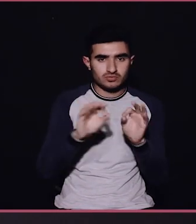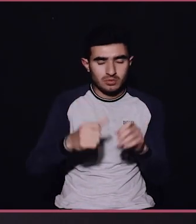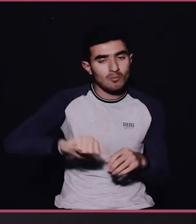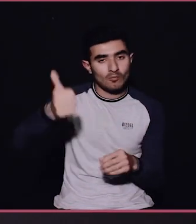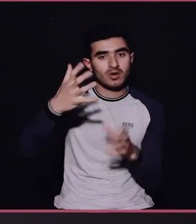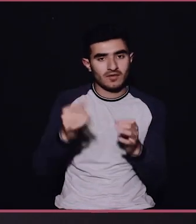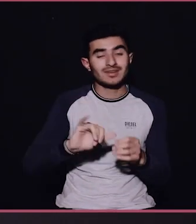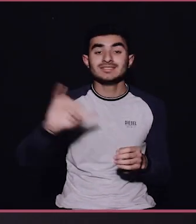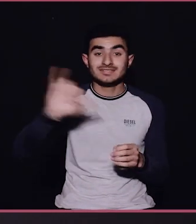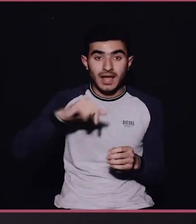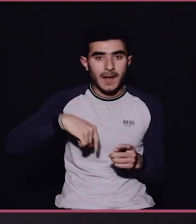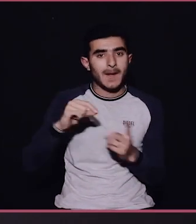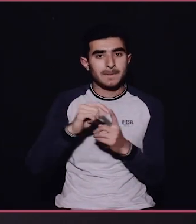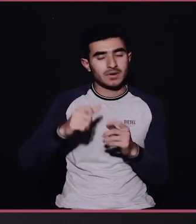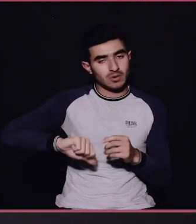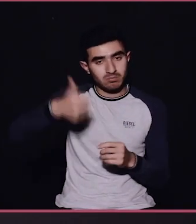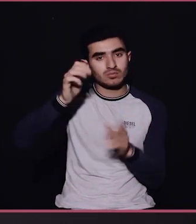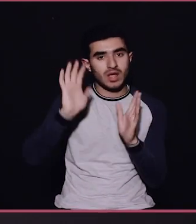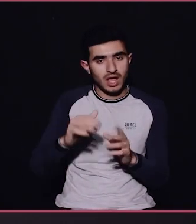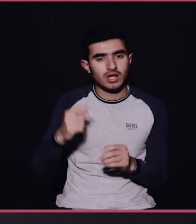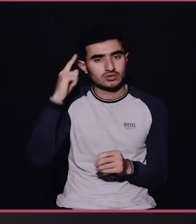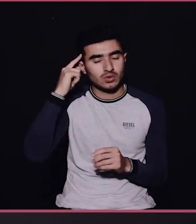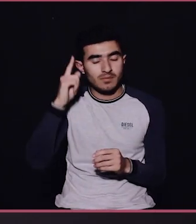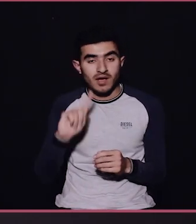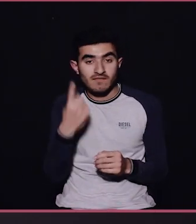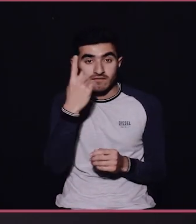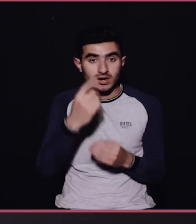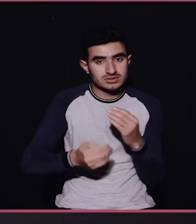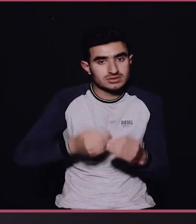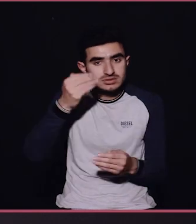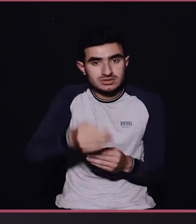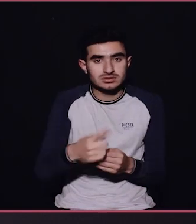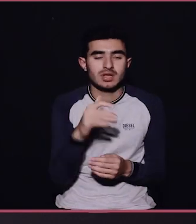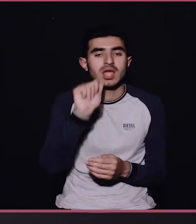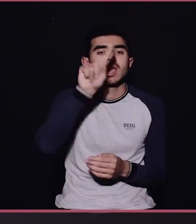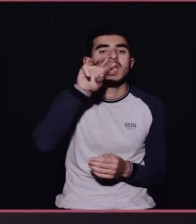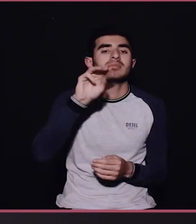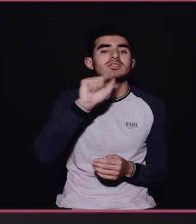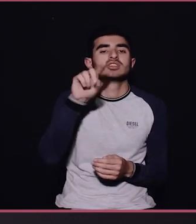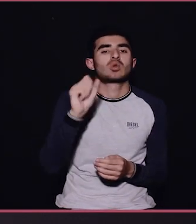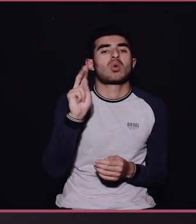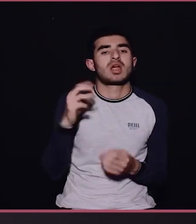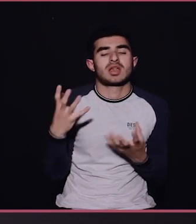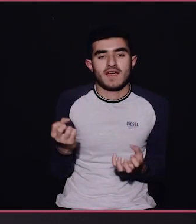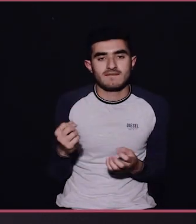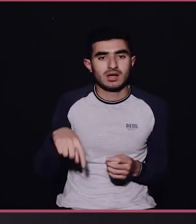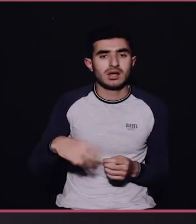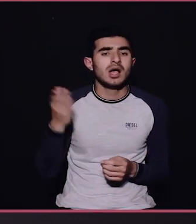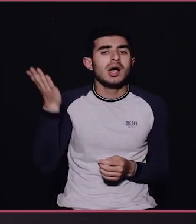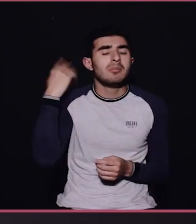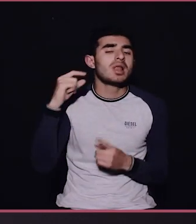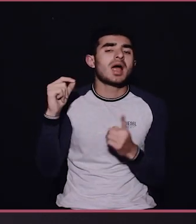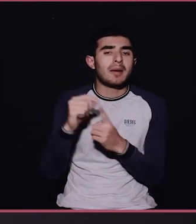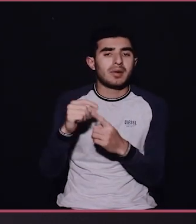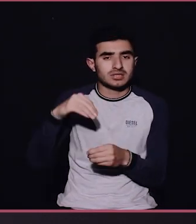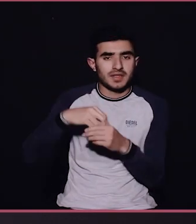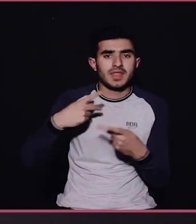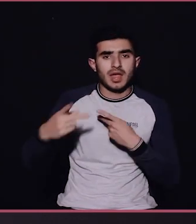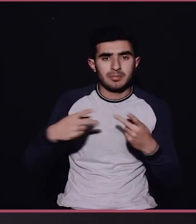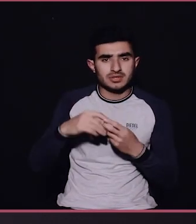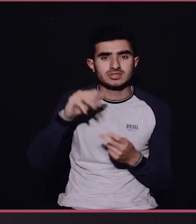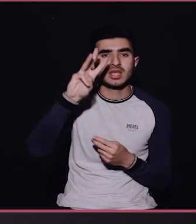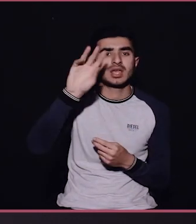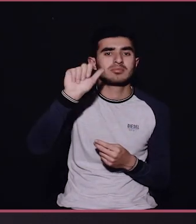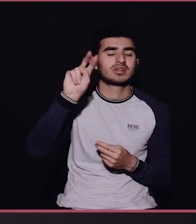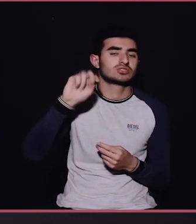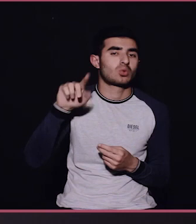एक बहुत अच्छी साउथ एशियन केस स्टडी है इंडिया की फॉर्म में. Amazon हैज़ बिन वेरी सक्सेसफुल इन इंडिया, और वही पोटेंशियल पाकिस्तान में एग्जिस्ट करता है. सो दिस इज़ जस्ट द फर्स्ट